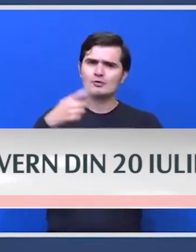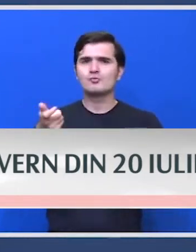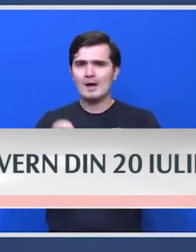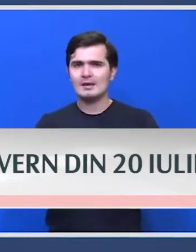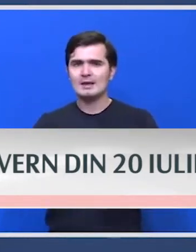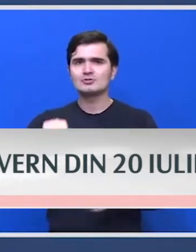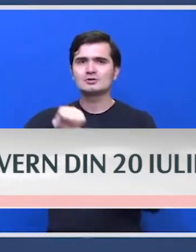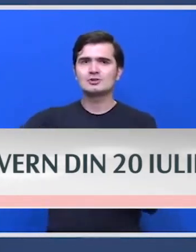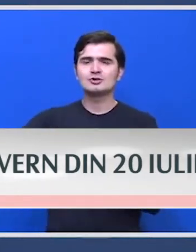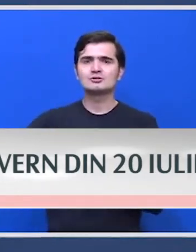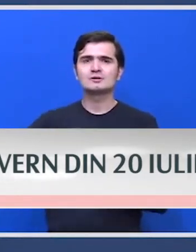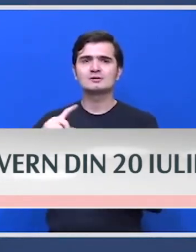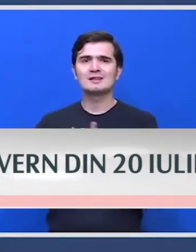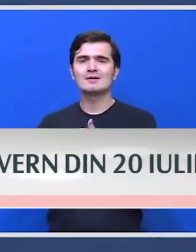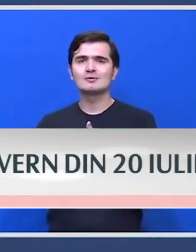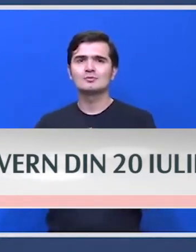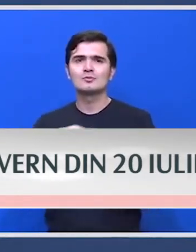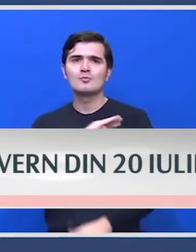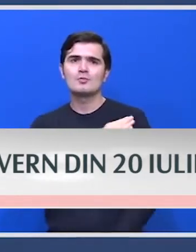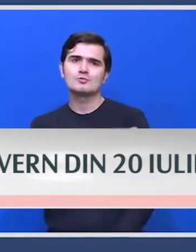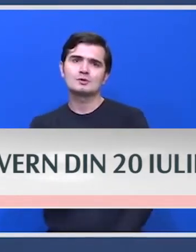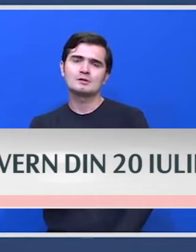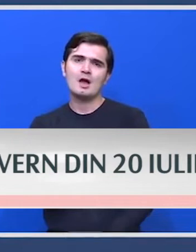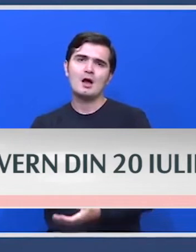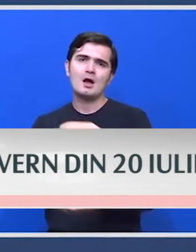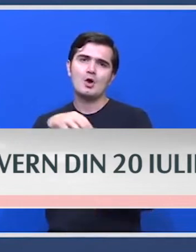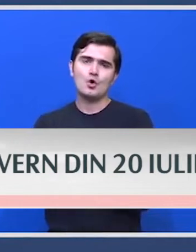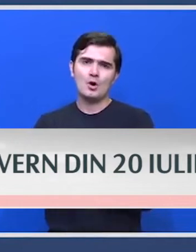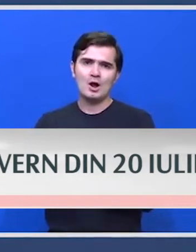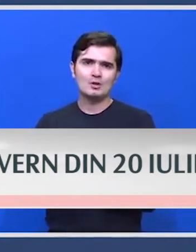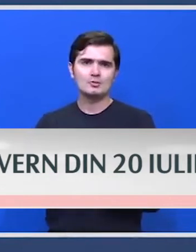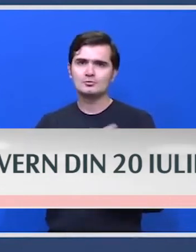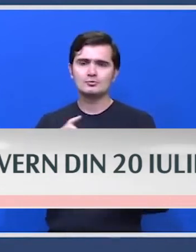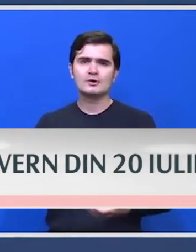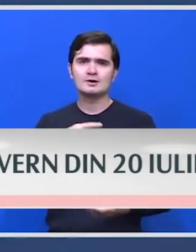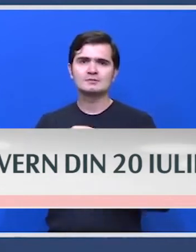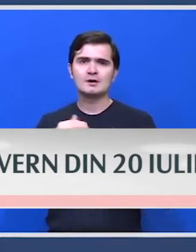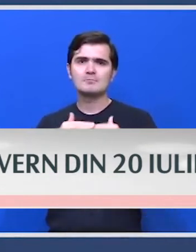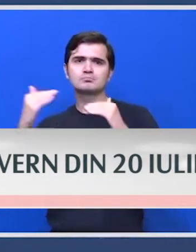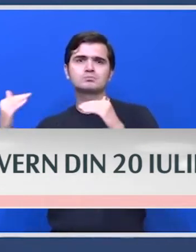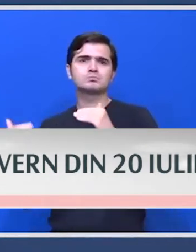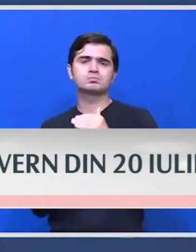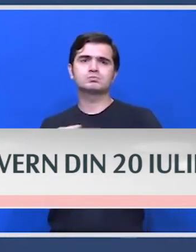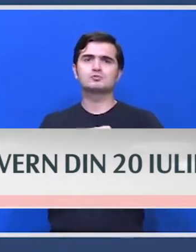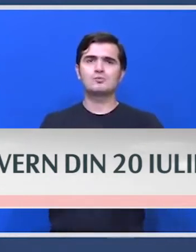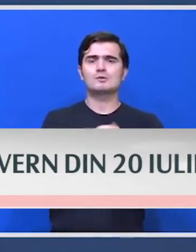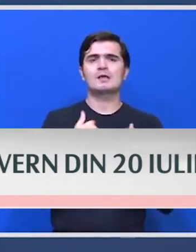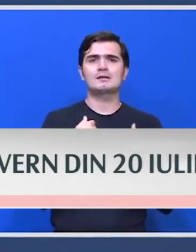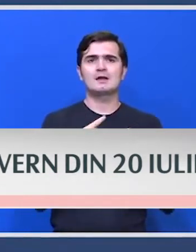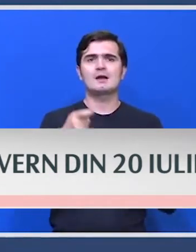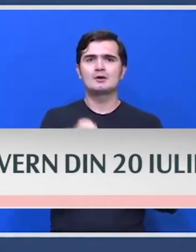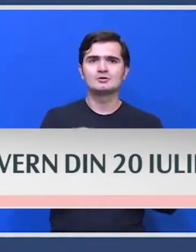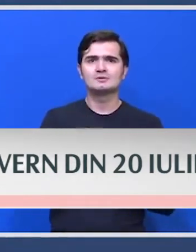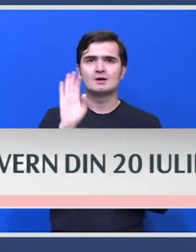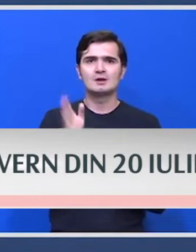în arondarea autorităților locale, nefiind în directă subordonarea Agenției Naționale împotriva traficului